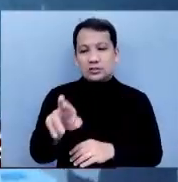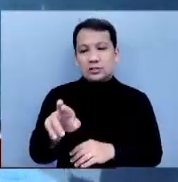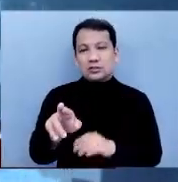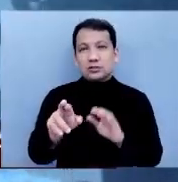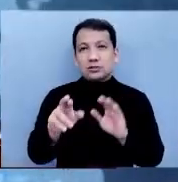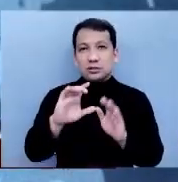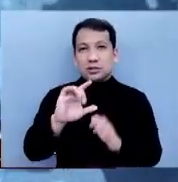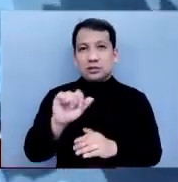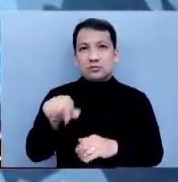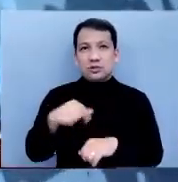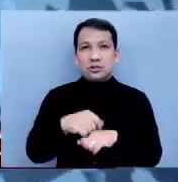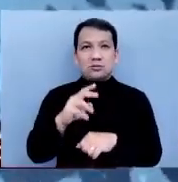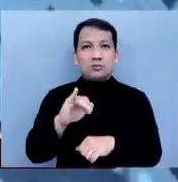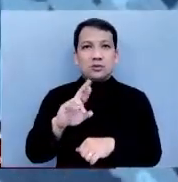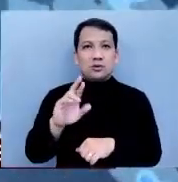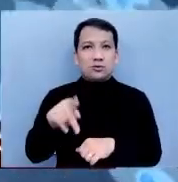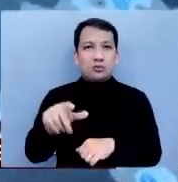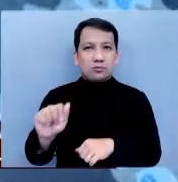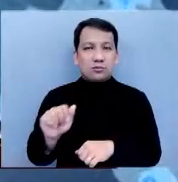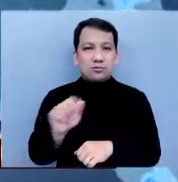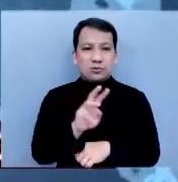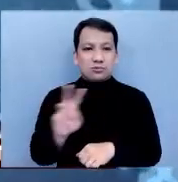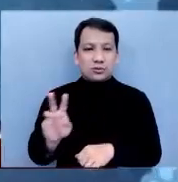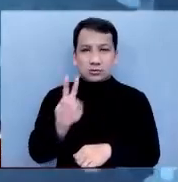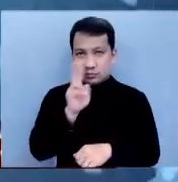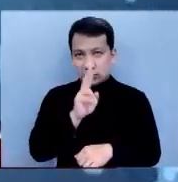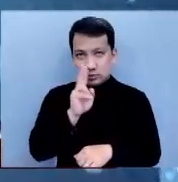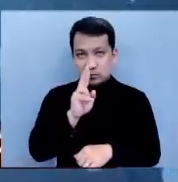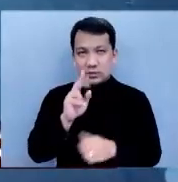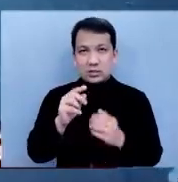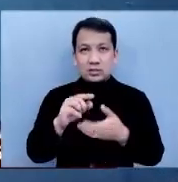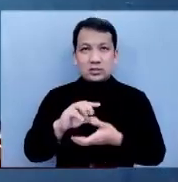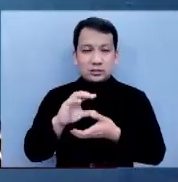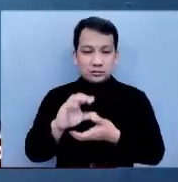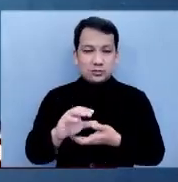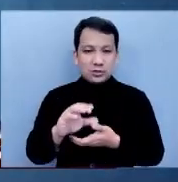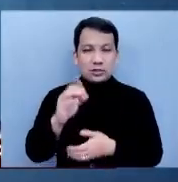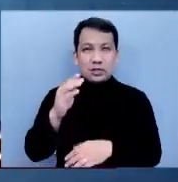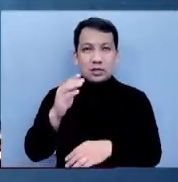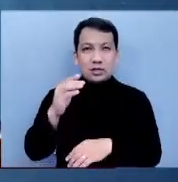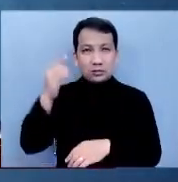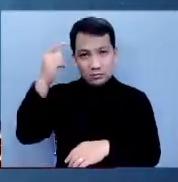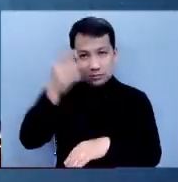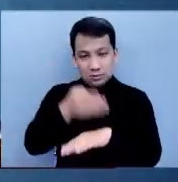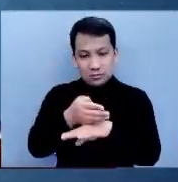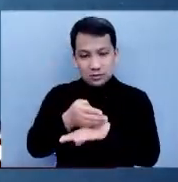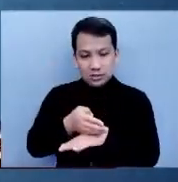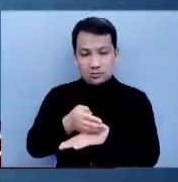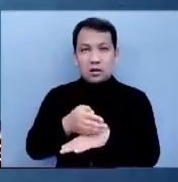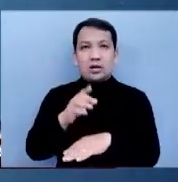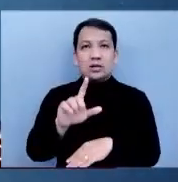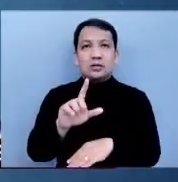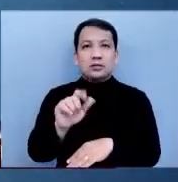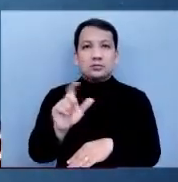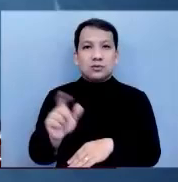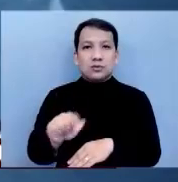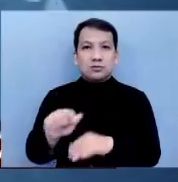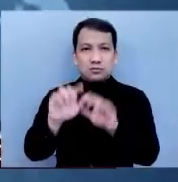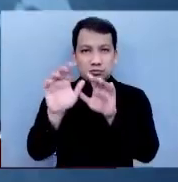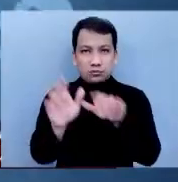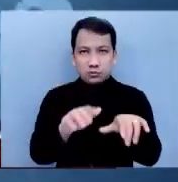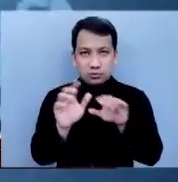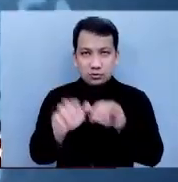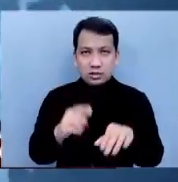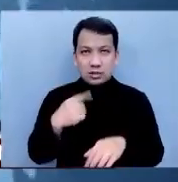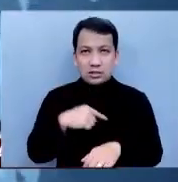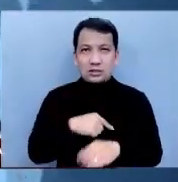Calabarzon, Mimaropa, Western Visayas, Zambales at Bataan. Localized thunderstorm naman ang magpapaulan sa natitirang